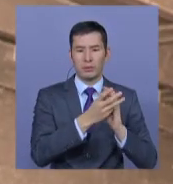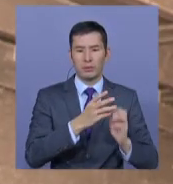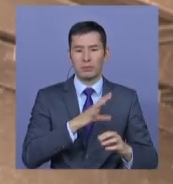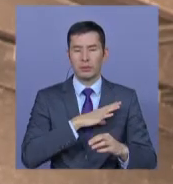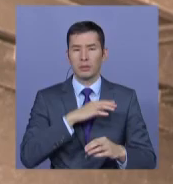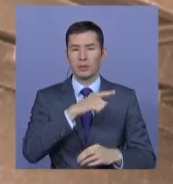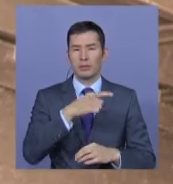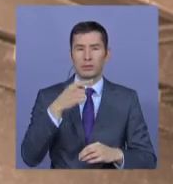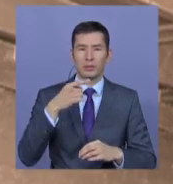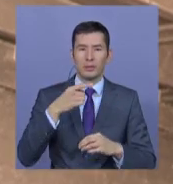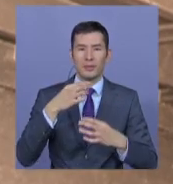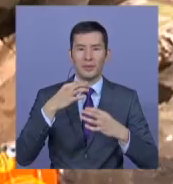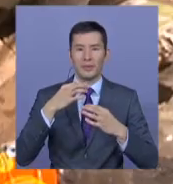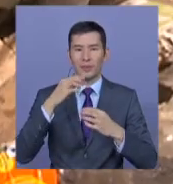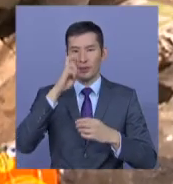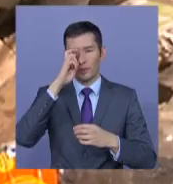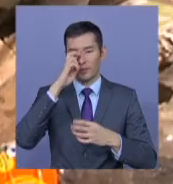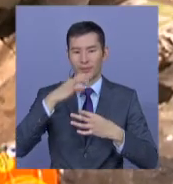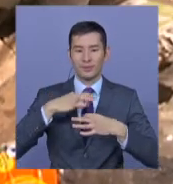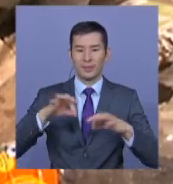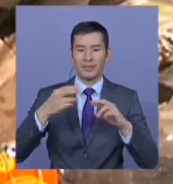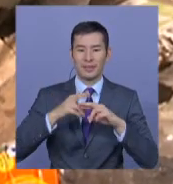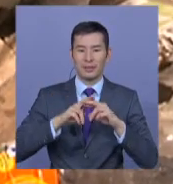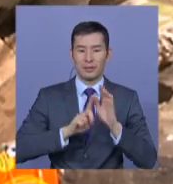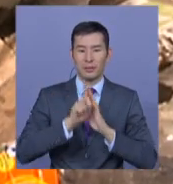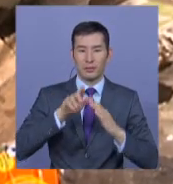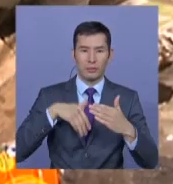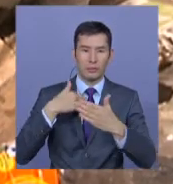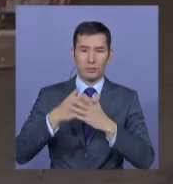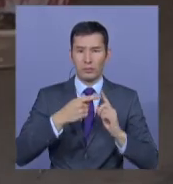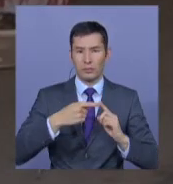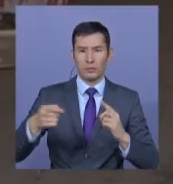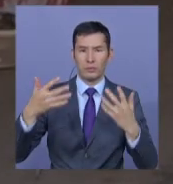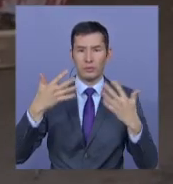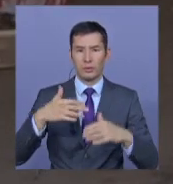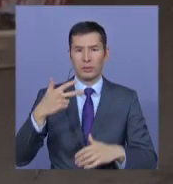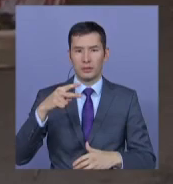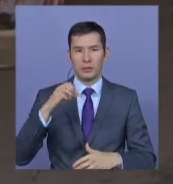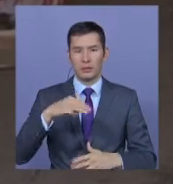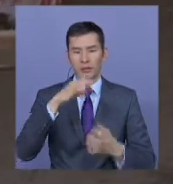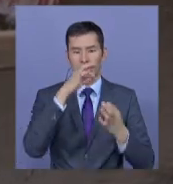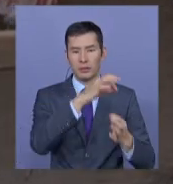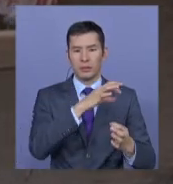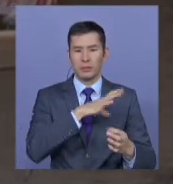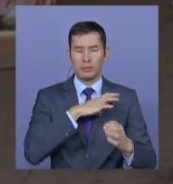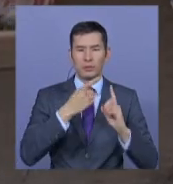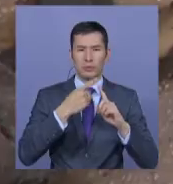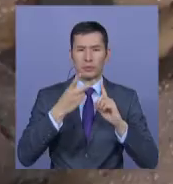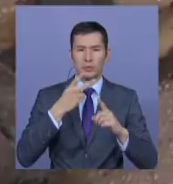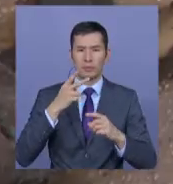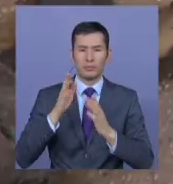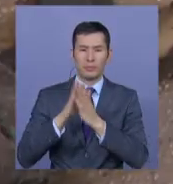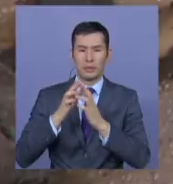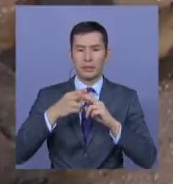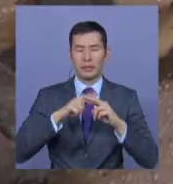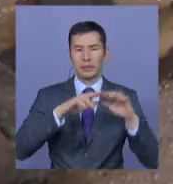бері қаңырап тұр. Соңғы 10 жылда тіпті құлауға шақ қалыпты. Жергілікті билікке бір емес бірнеше мәрте ұсыныс айттық. Күрделі жөндеу жасап балаларға